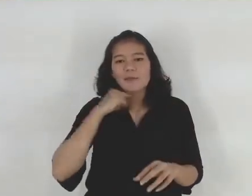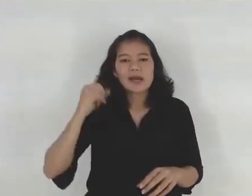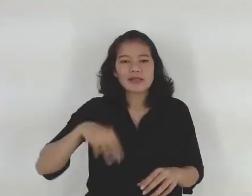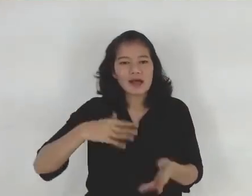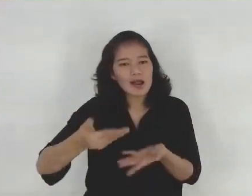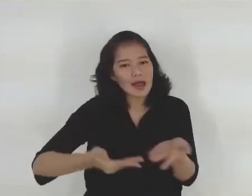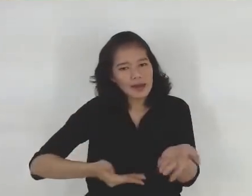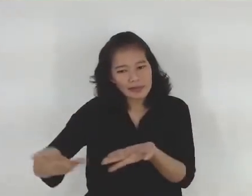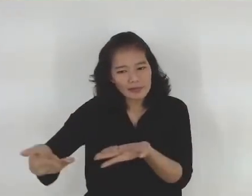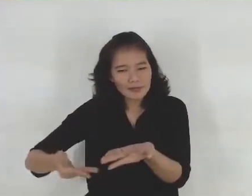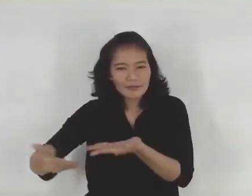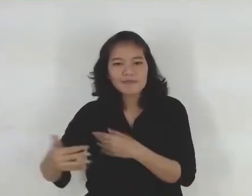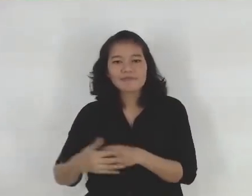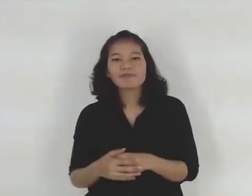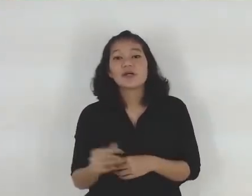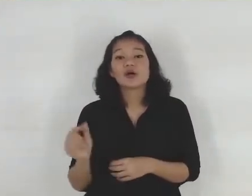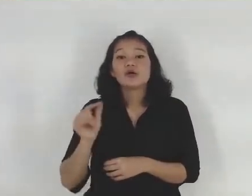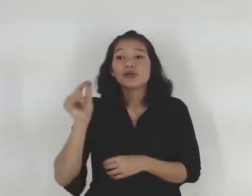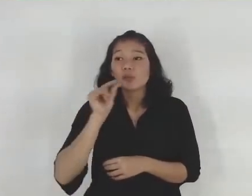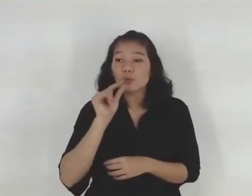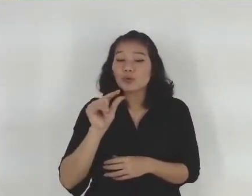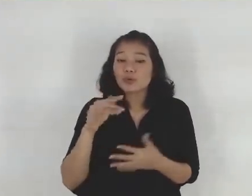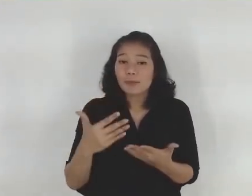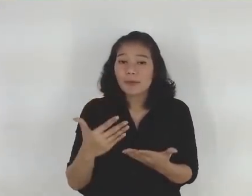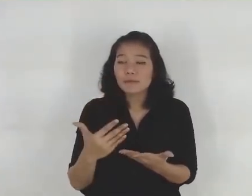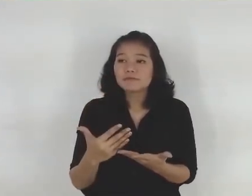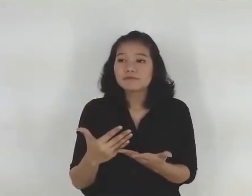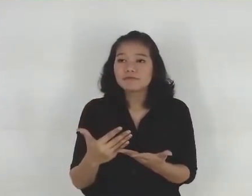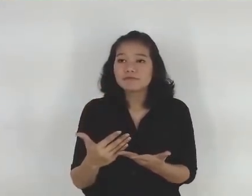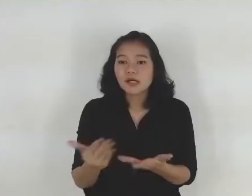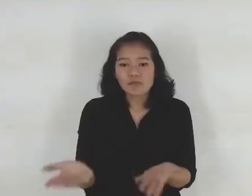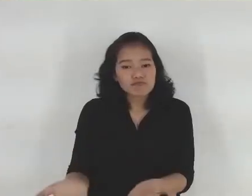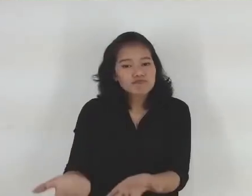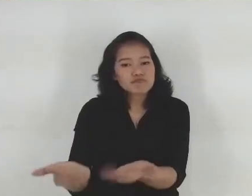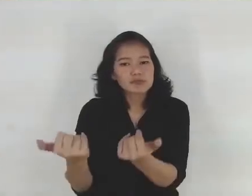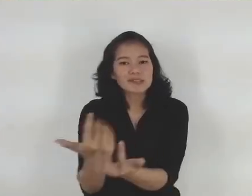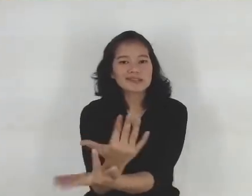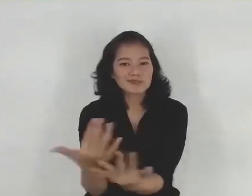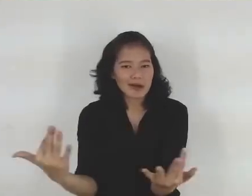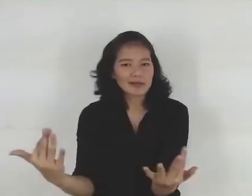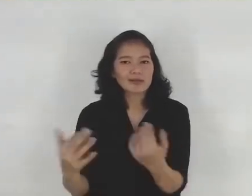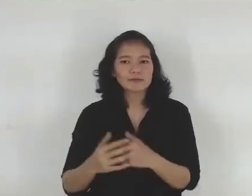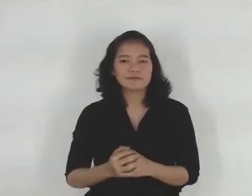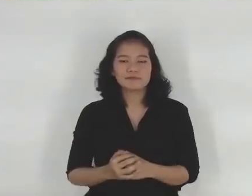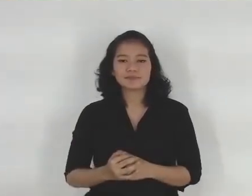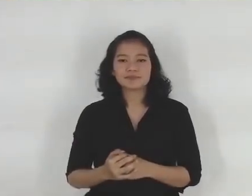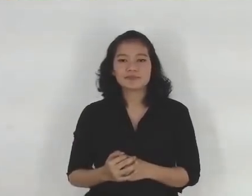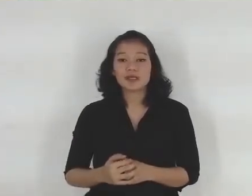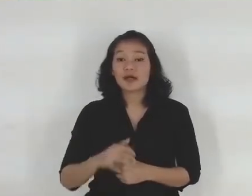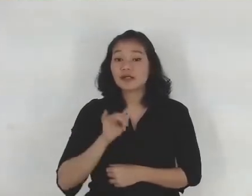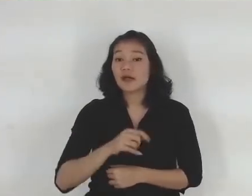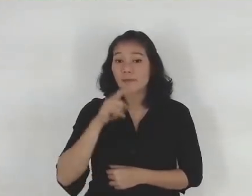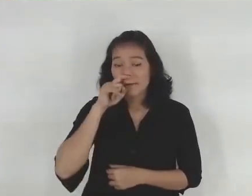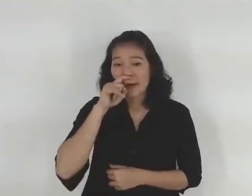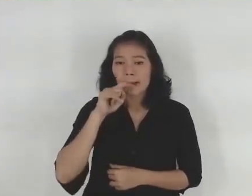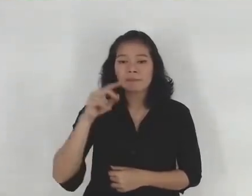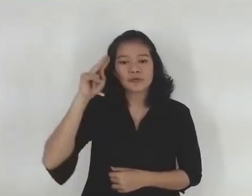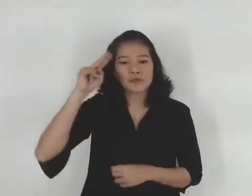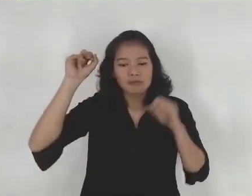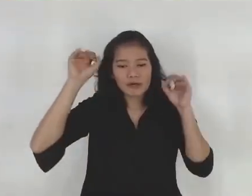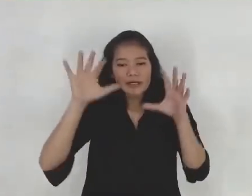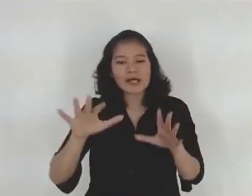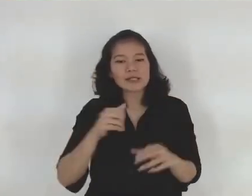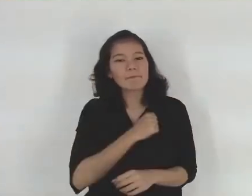dimanapun itu terutama untuk mengemban jemaatmu di tempat ini ia Bapak kau juga berkati